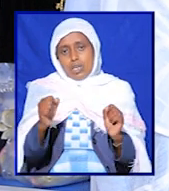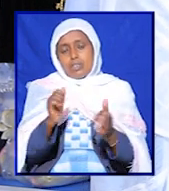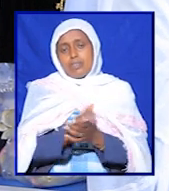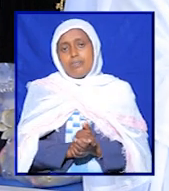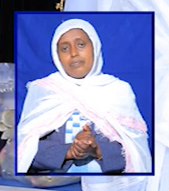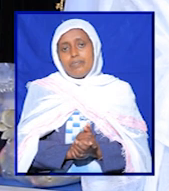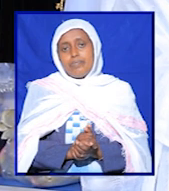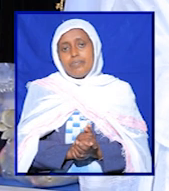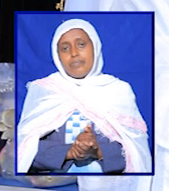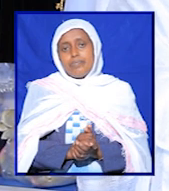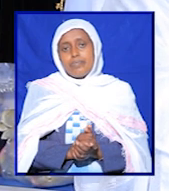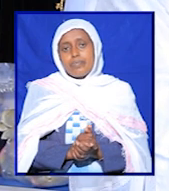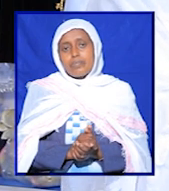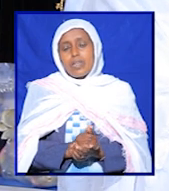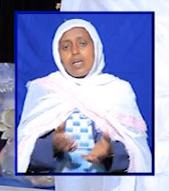እንላቸዋለንም